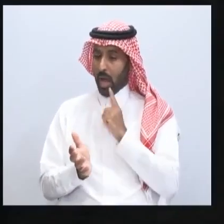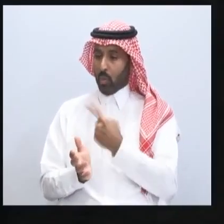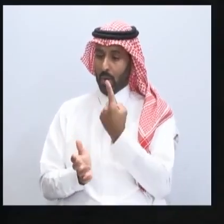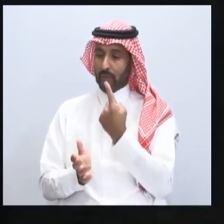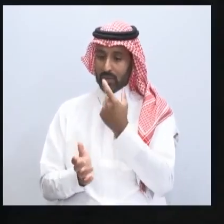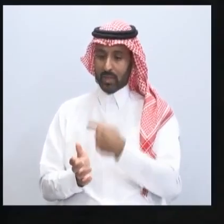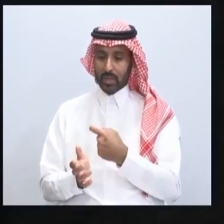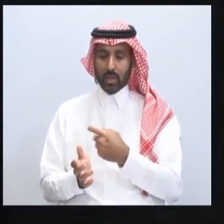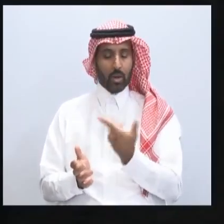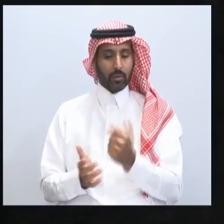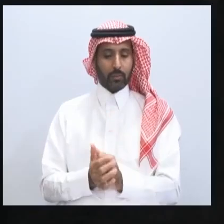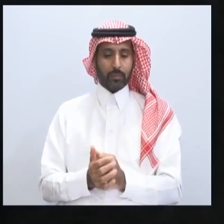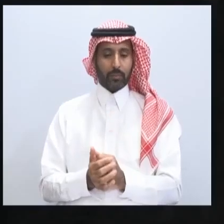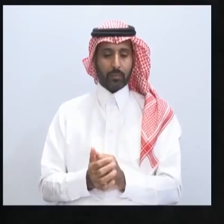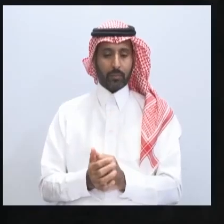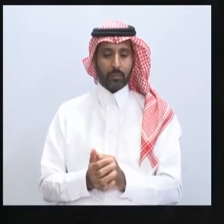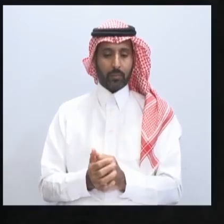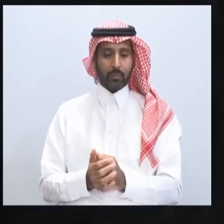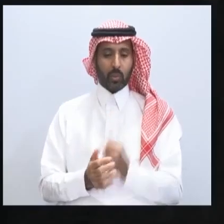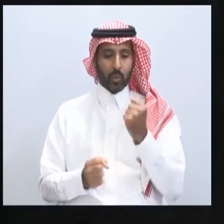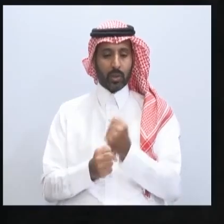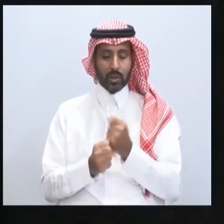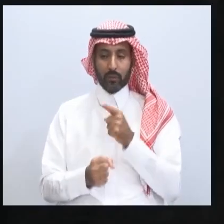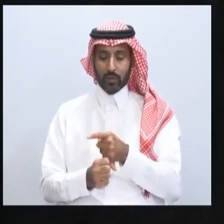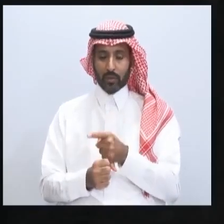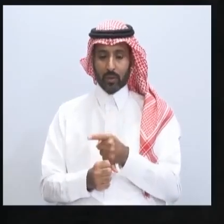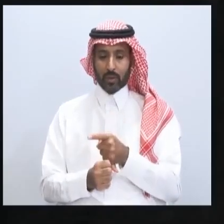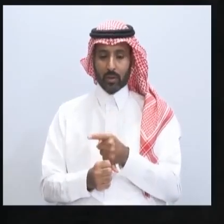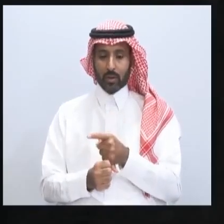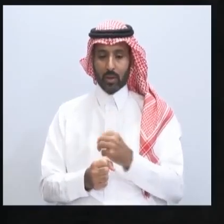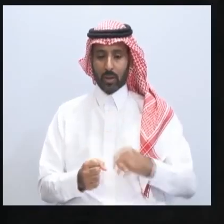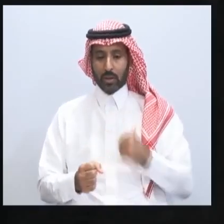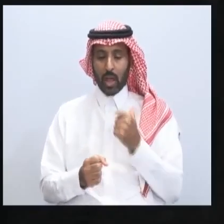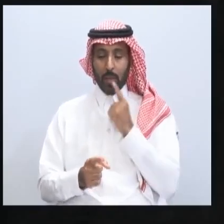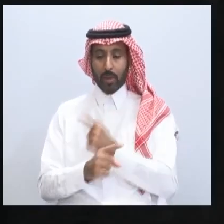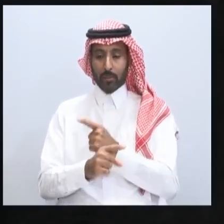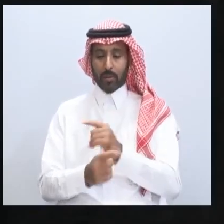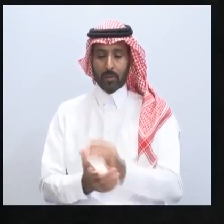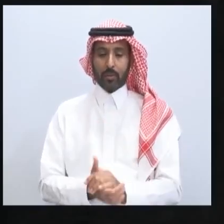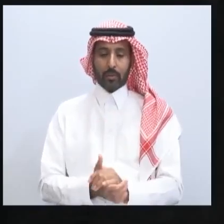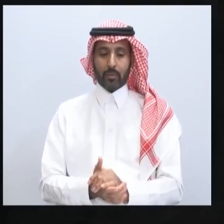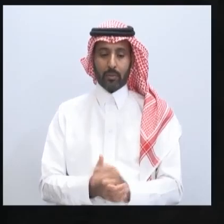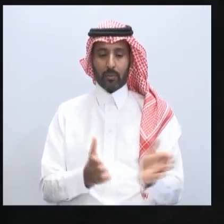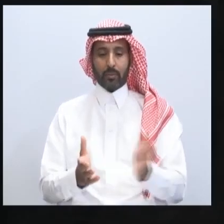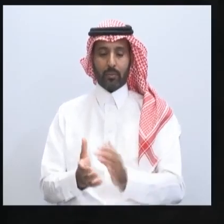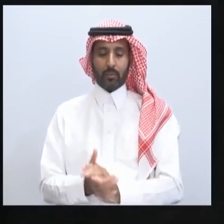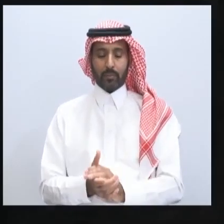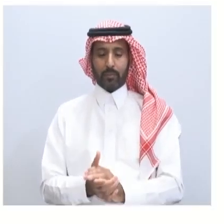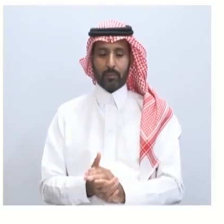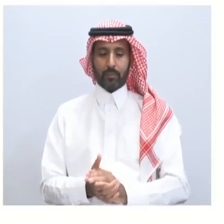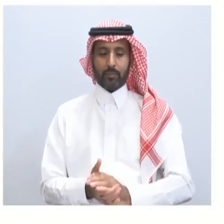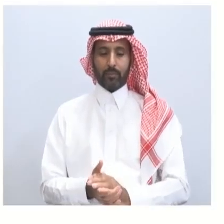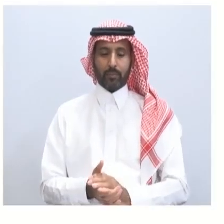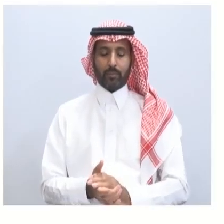بنفسي ما هي ماذا تفعلين لو كنت احدى طالبات المعلمه بارك